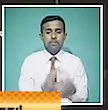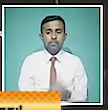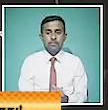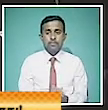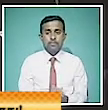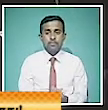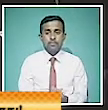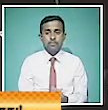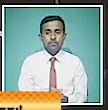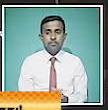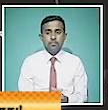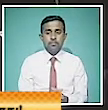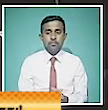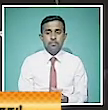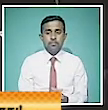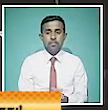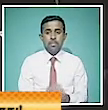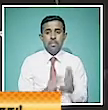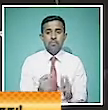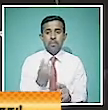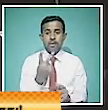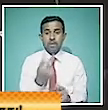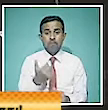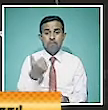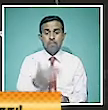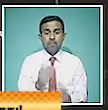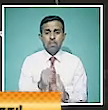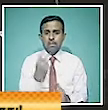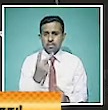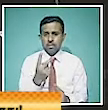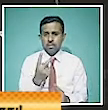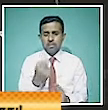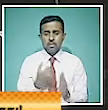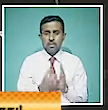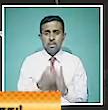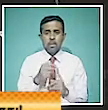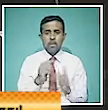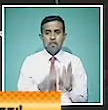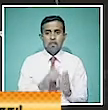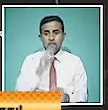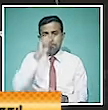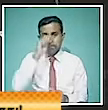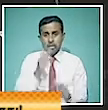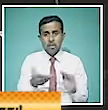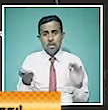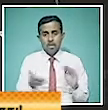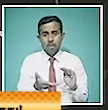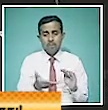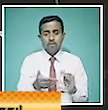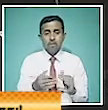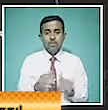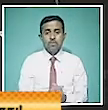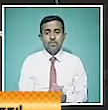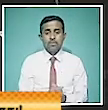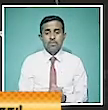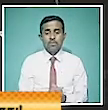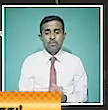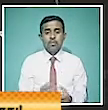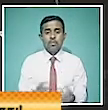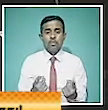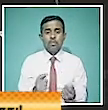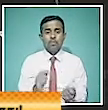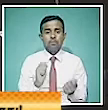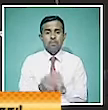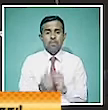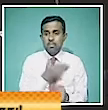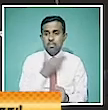அமைச்சுகளும் எங்களுடைய பிரதம அமைச்சர் கையிலே இருக்கின்றதனால், இந்த 2 பல உண்மையான தேவையான மாற்றங்களை நாங்கள் கொண்டு வர வேண்டும் என்பதற்காகவே